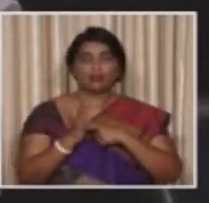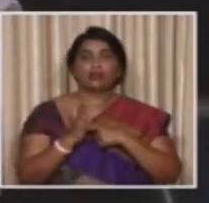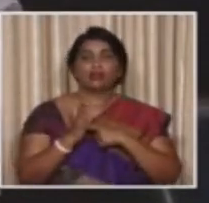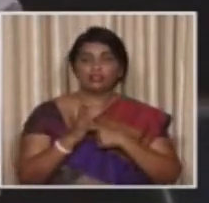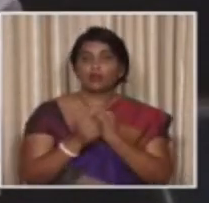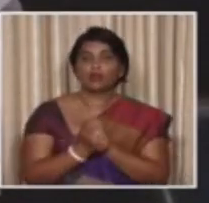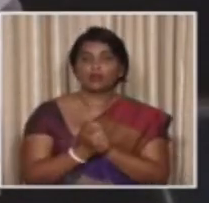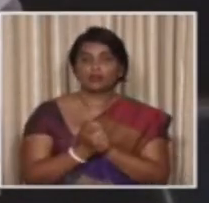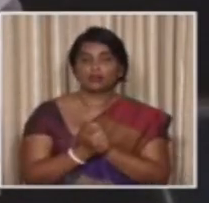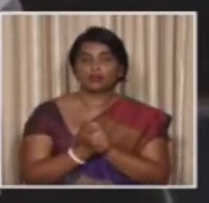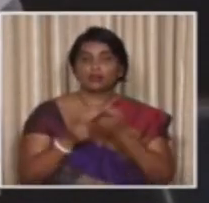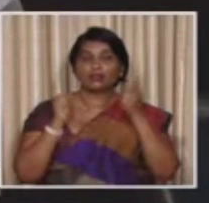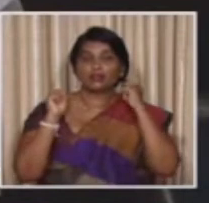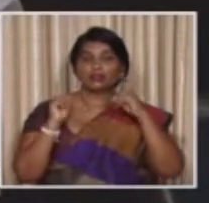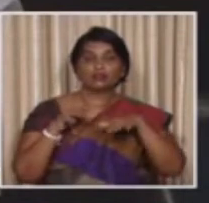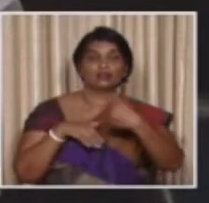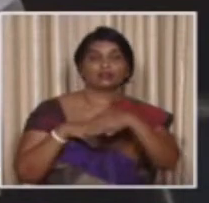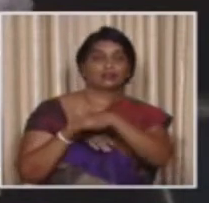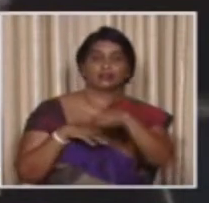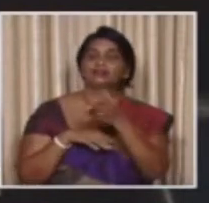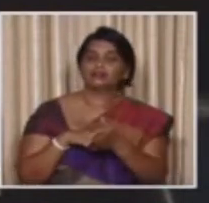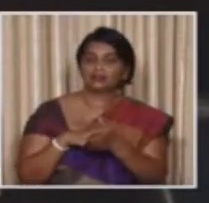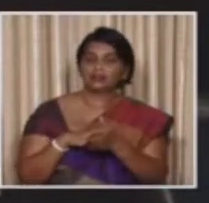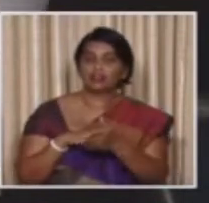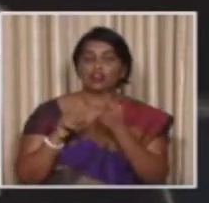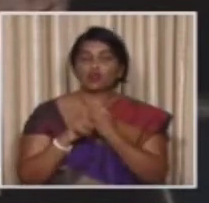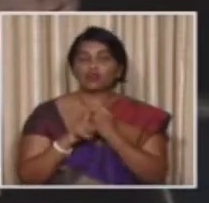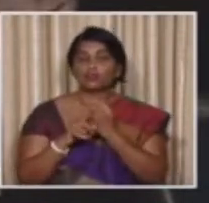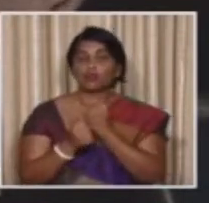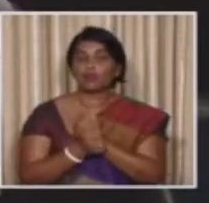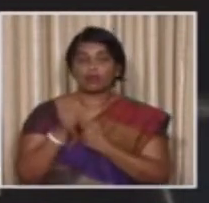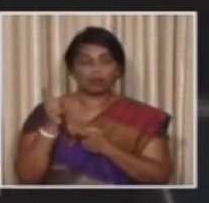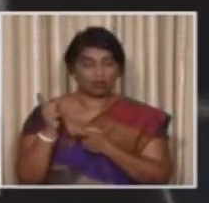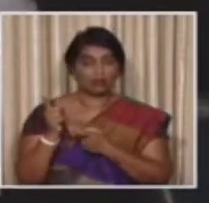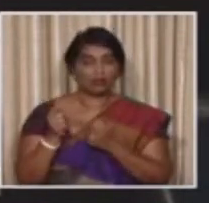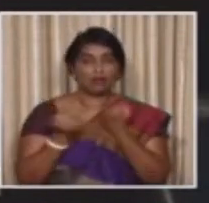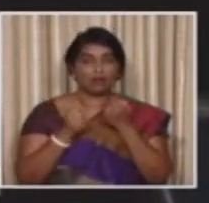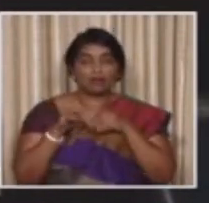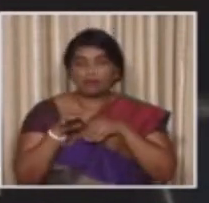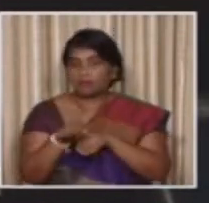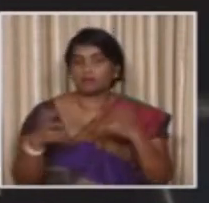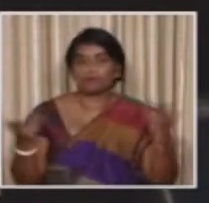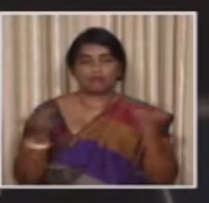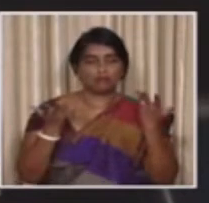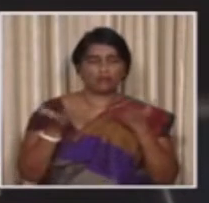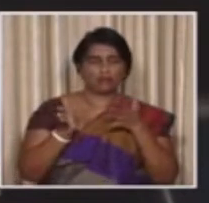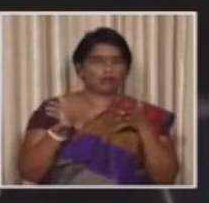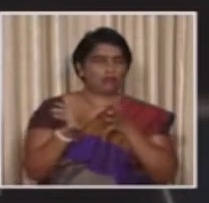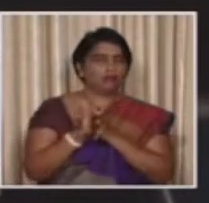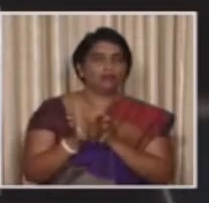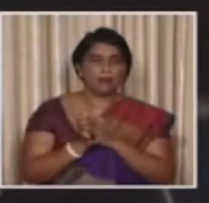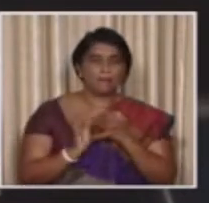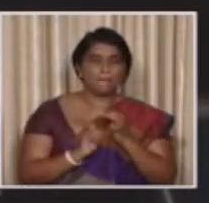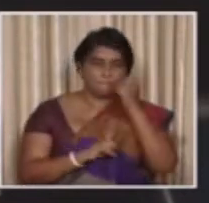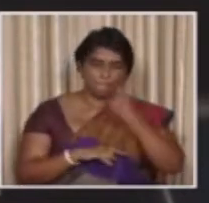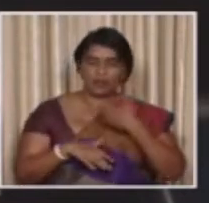එකේ. මහජන ක්‍රීඩාංගණේ පැවිලියන් එකේ. එහා පැත්තේ කොස්සත්තේ පොලිසියට ගියාම වාහනයක් ගාල් කරගන්න ඉඩක් නැහැ. මගේ මේ